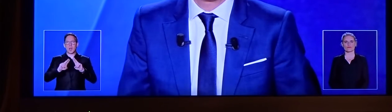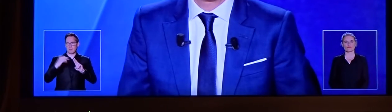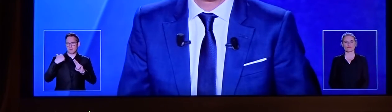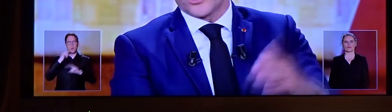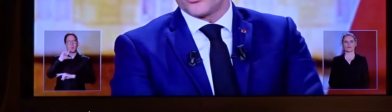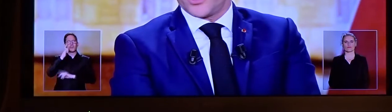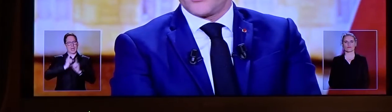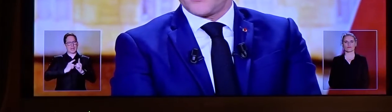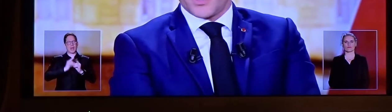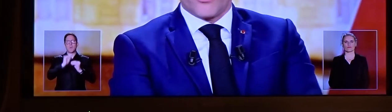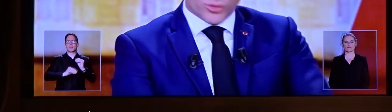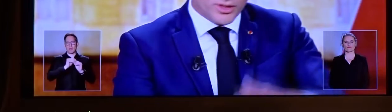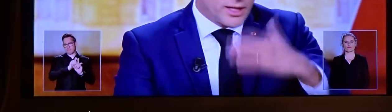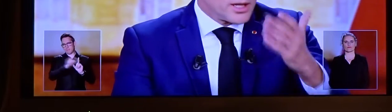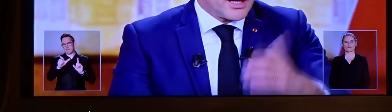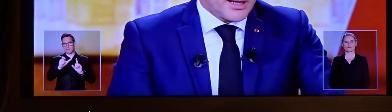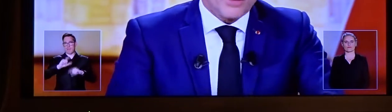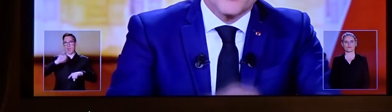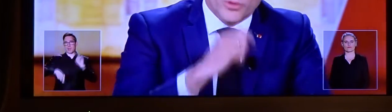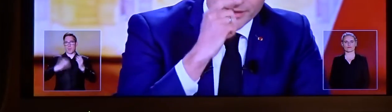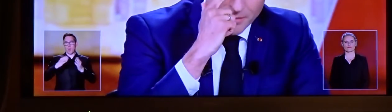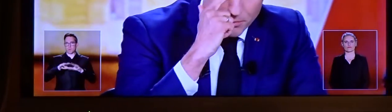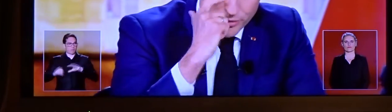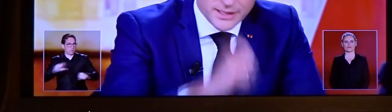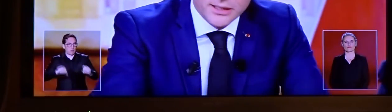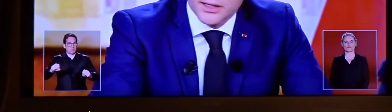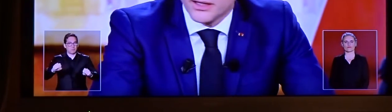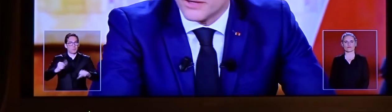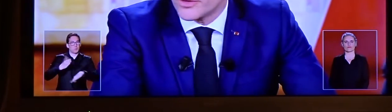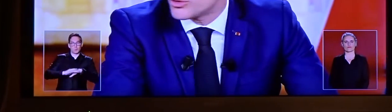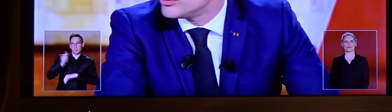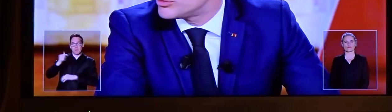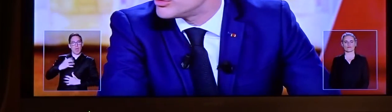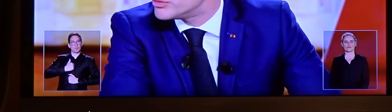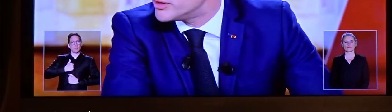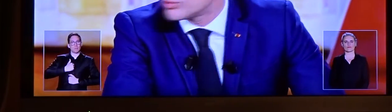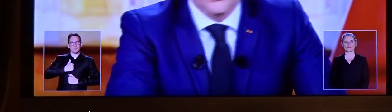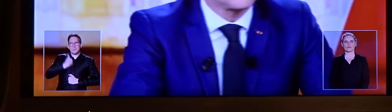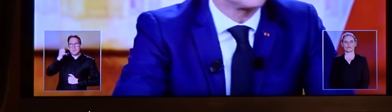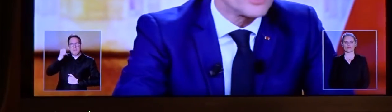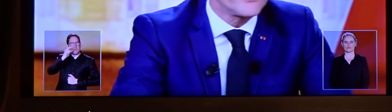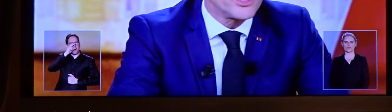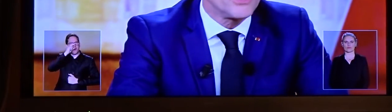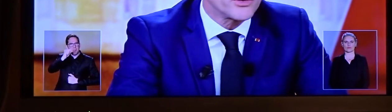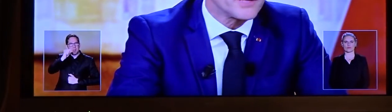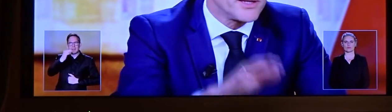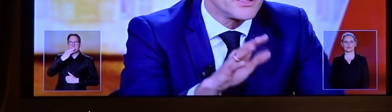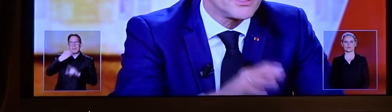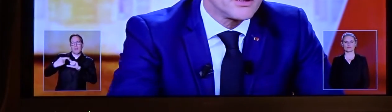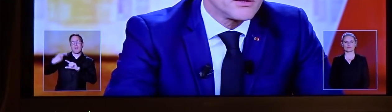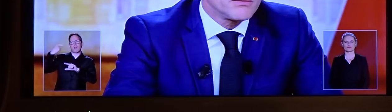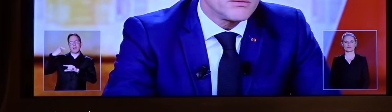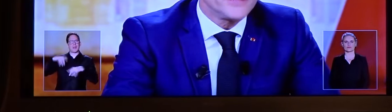Guerre mondiale, des territoires qui sont annexés par la force, alors même que Vladimir Poutine avait reconnu que les conditions de ce référendum en